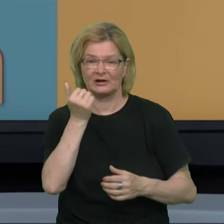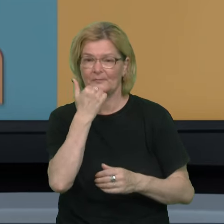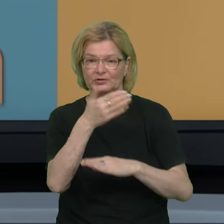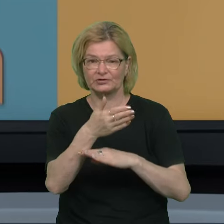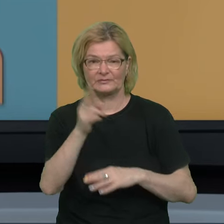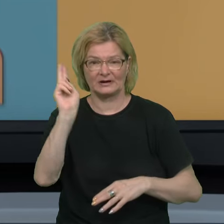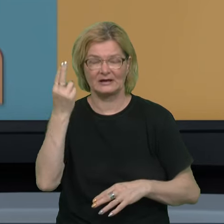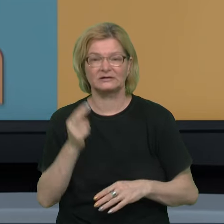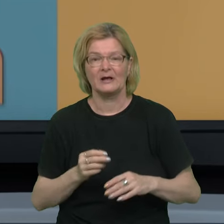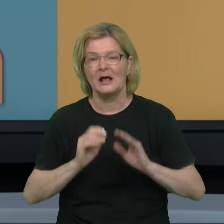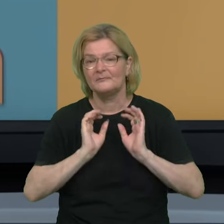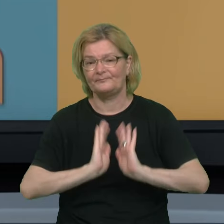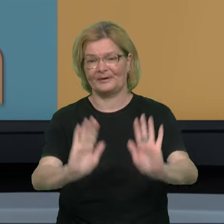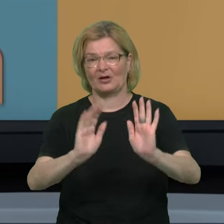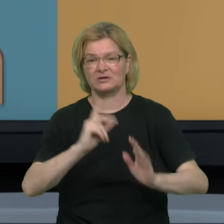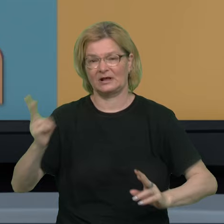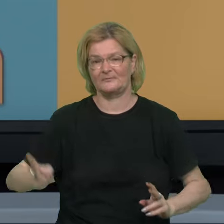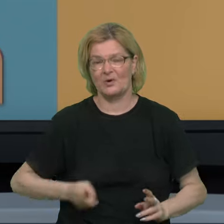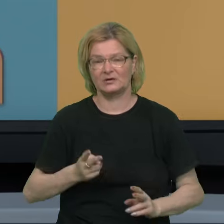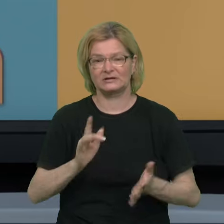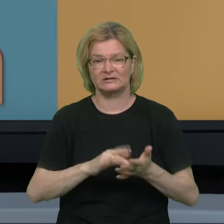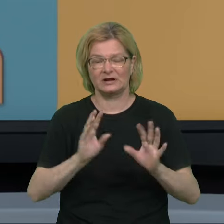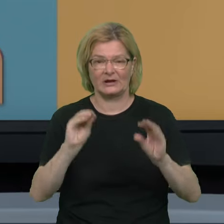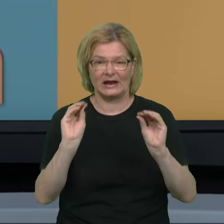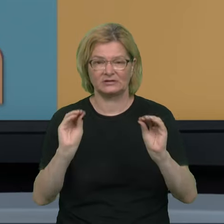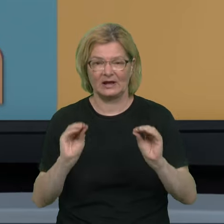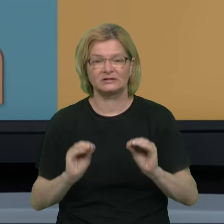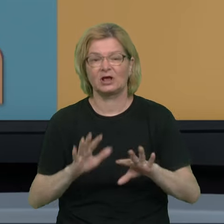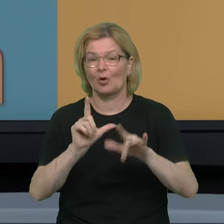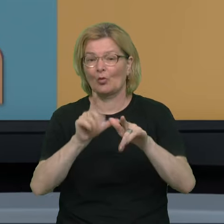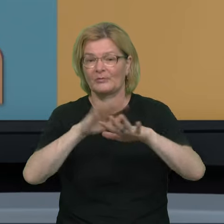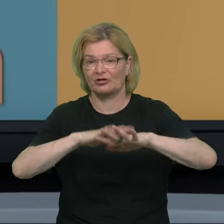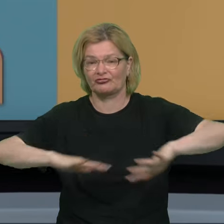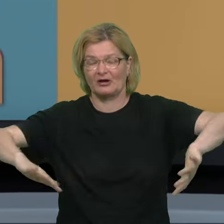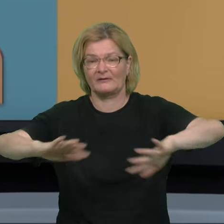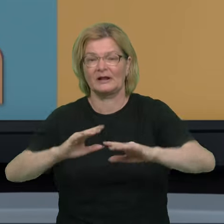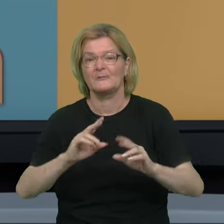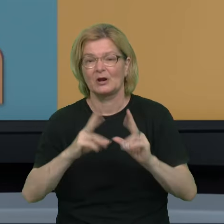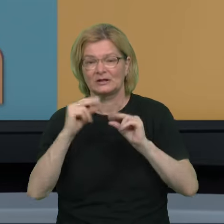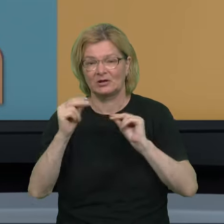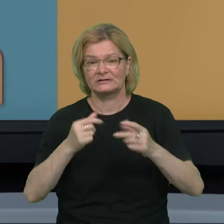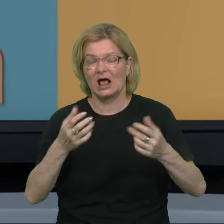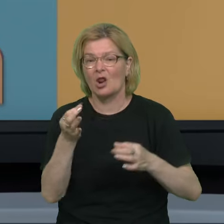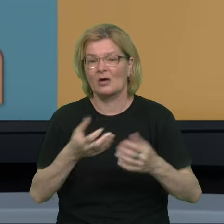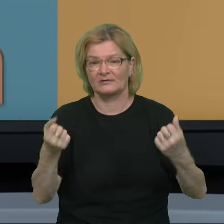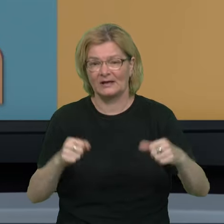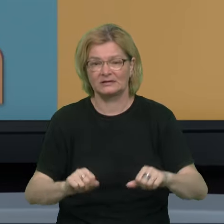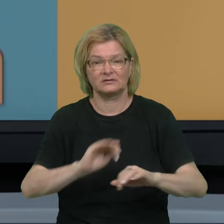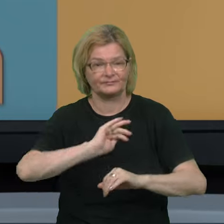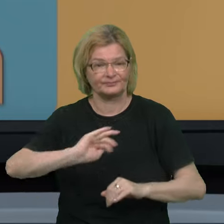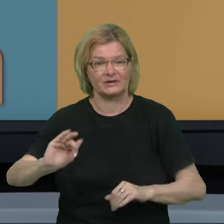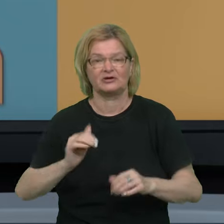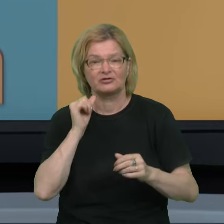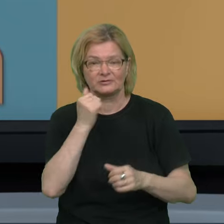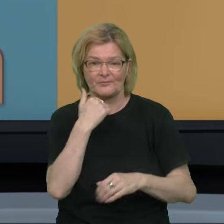Konferencija za žene u poduzetništvu pod nazivom Prkosne i ponosne za cilj ima edukaciju, umrežavanje i pokretanje dijaloga s lokalnim vlastima